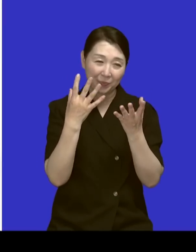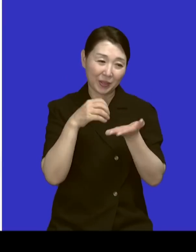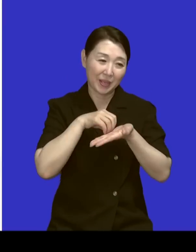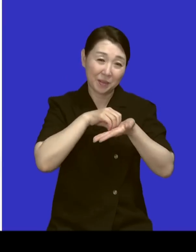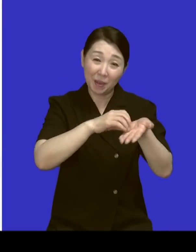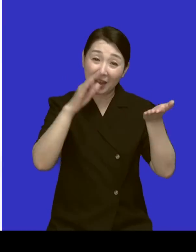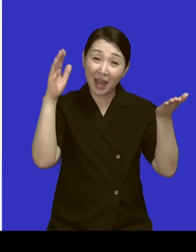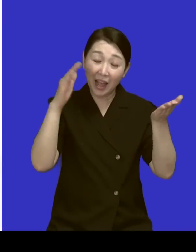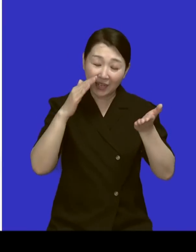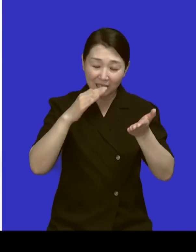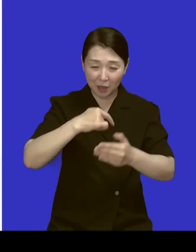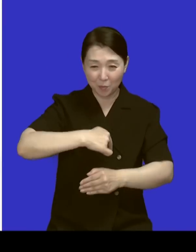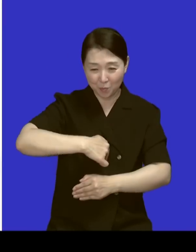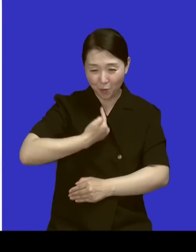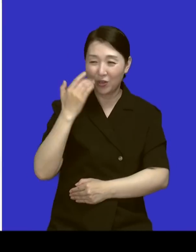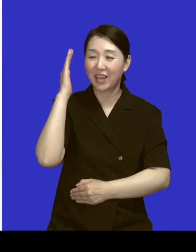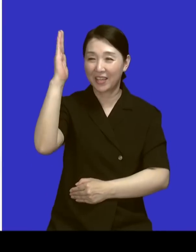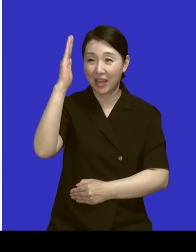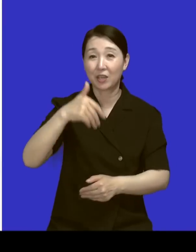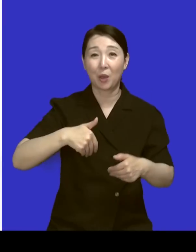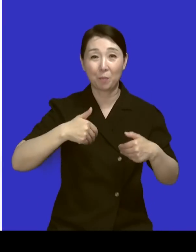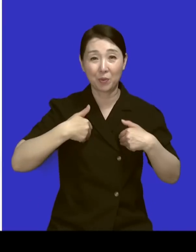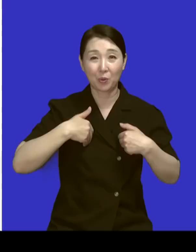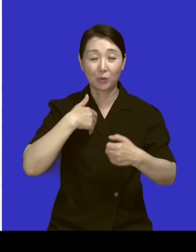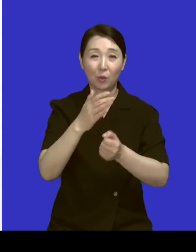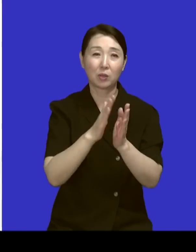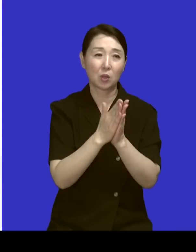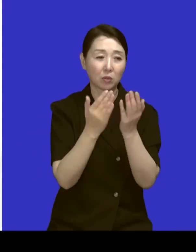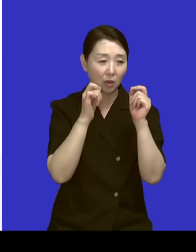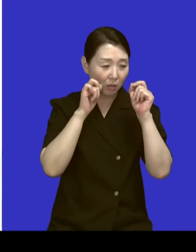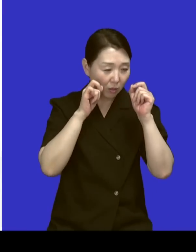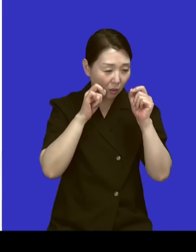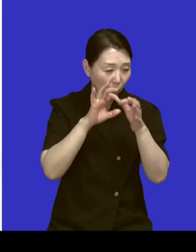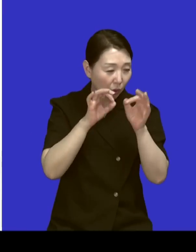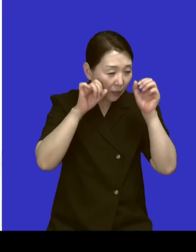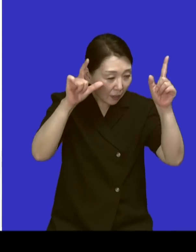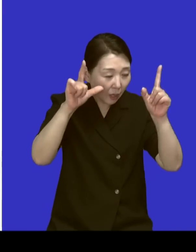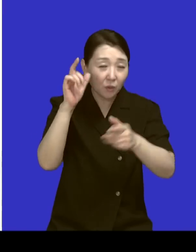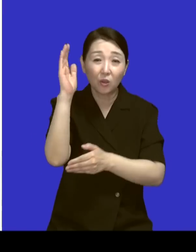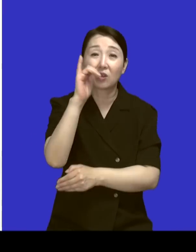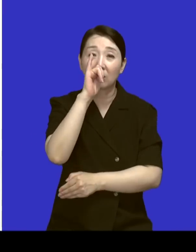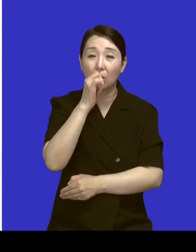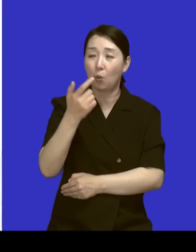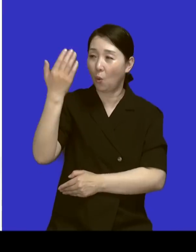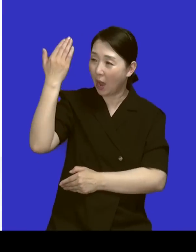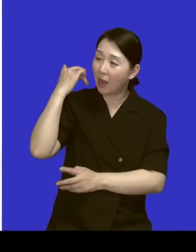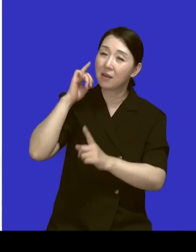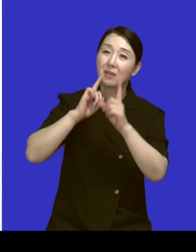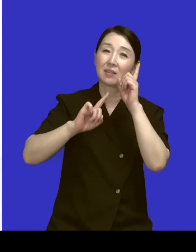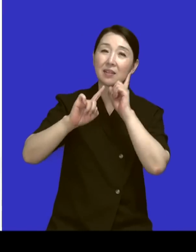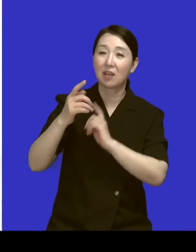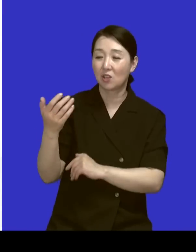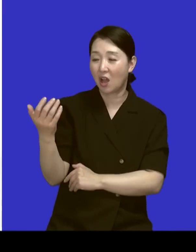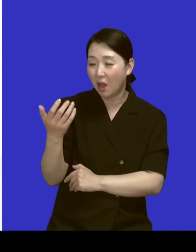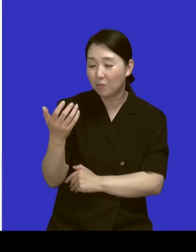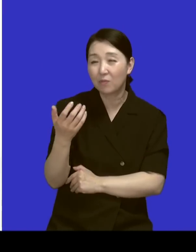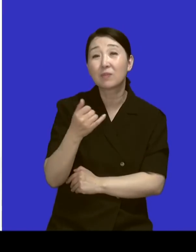돼요. 그래서 내가 성경을 통해서 깨달았던 것들도 이야기하지만 과거에 겪었던 상처,